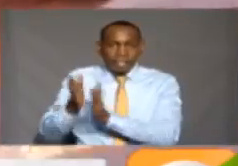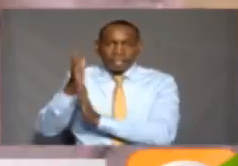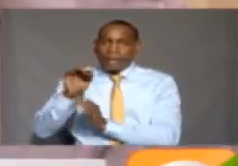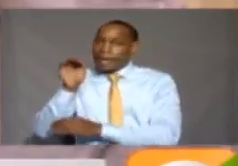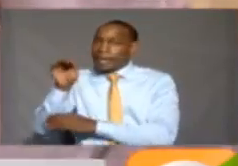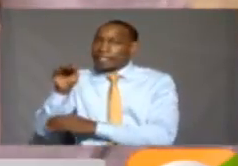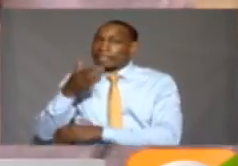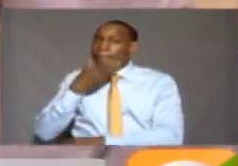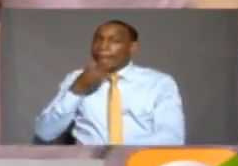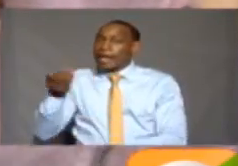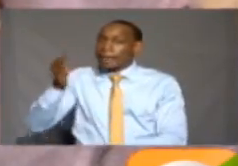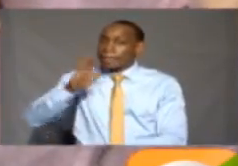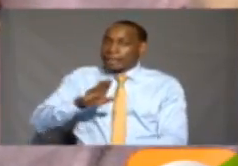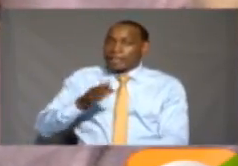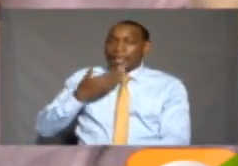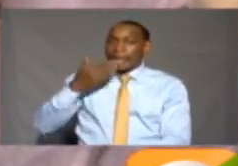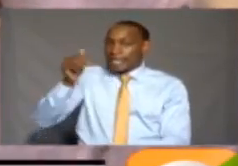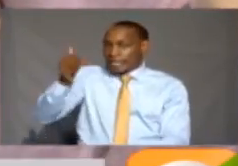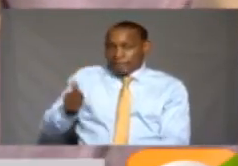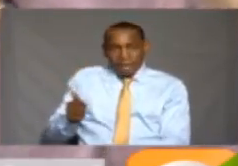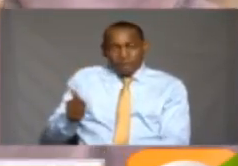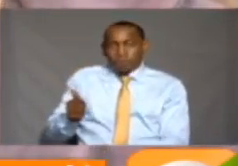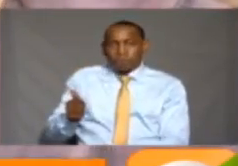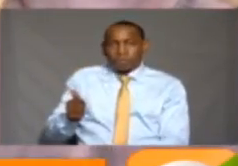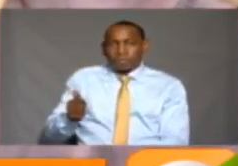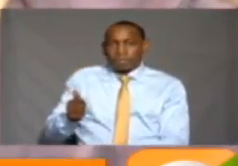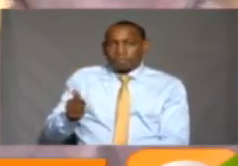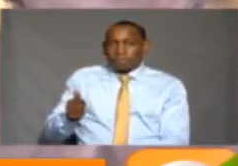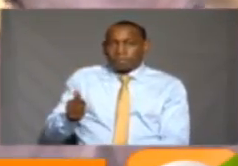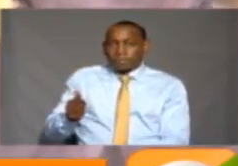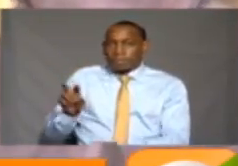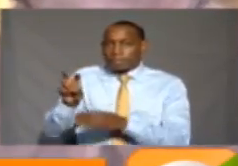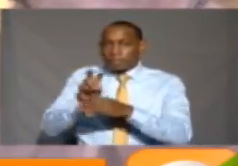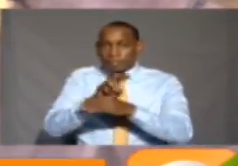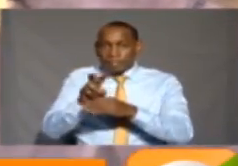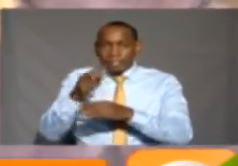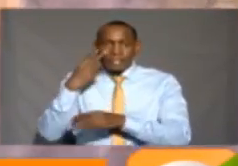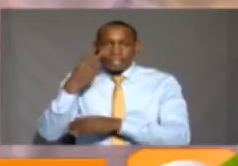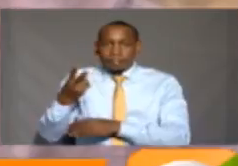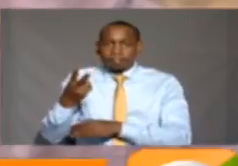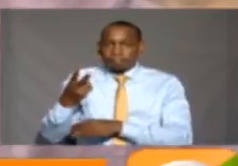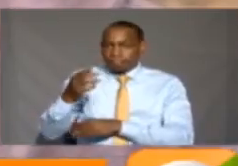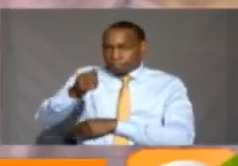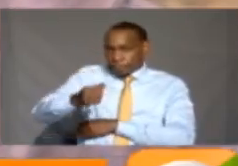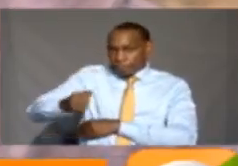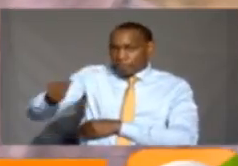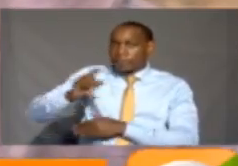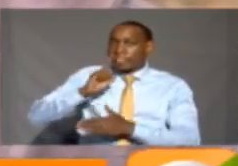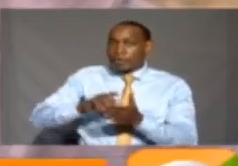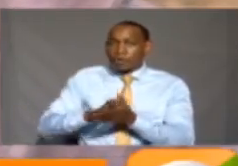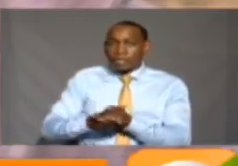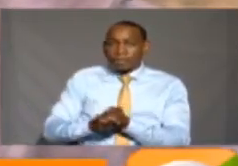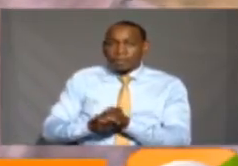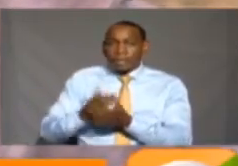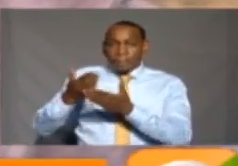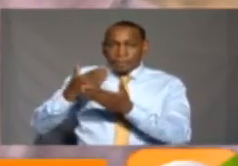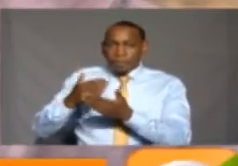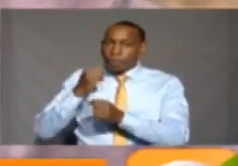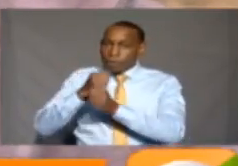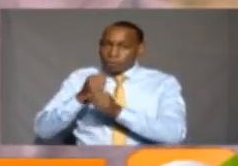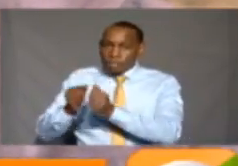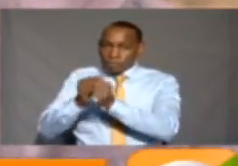amekuja, nikamwambia kijana hajakuja. Nimeangalia mimi naona chapiko kwa mlango. Akaniambia kijana tulikuwa na yeye